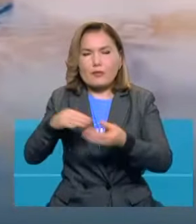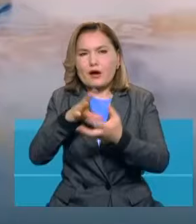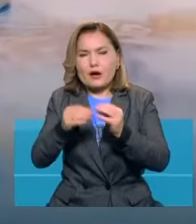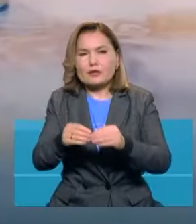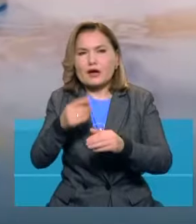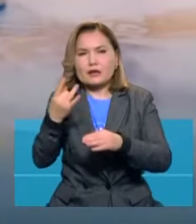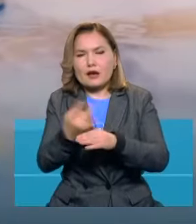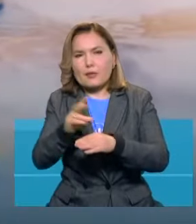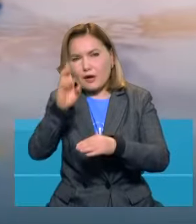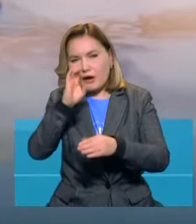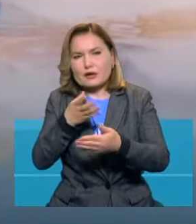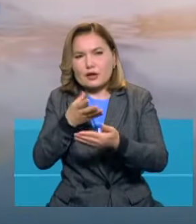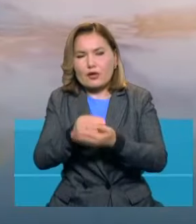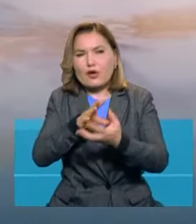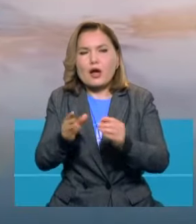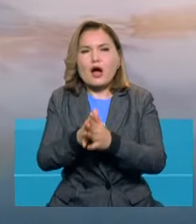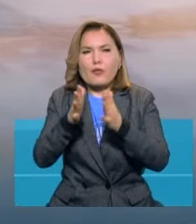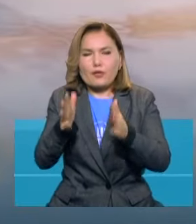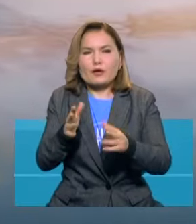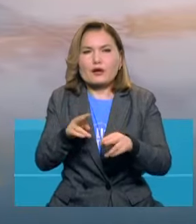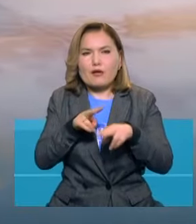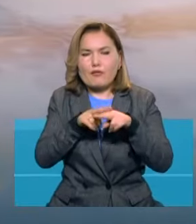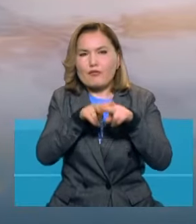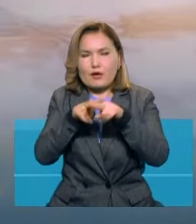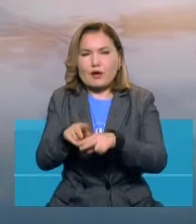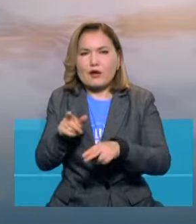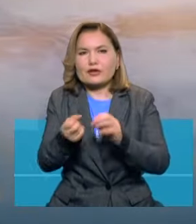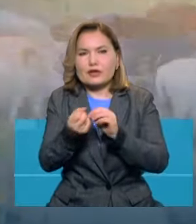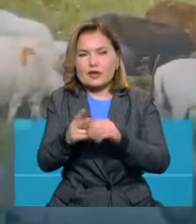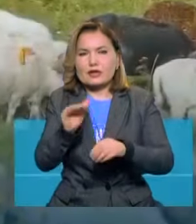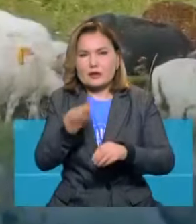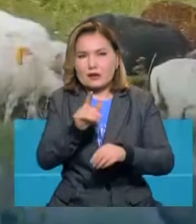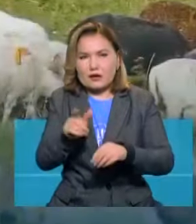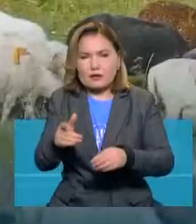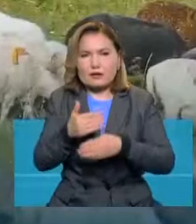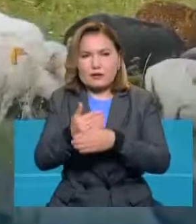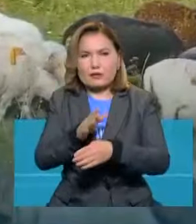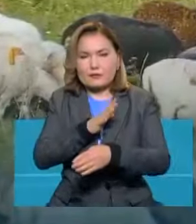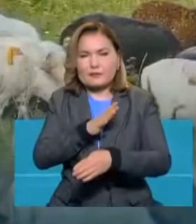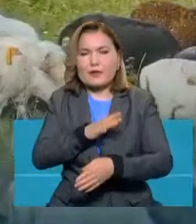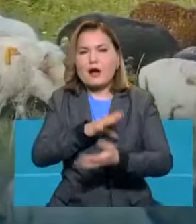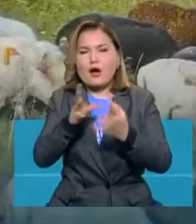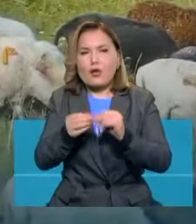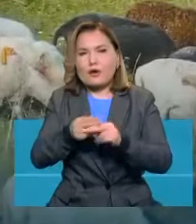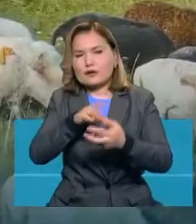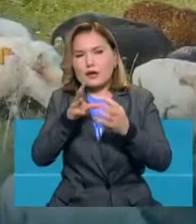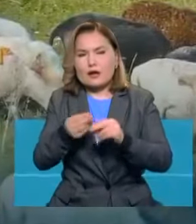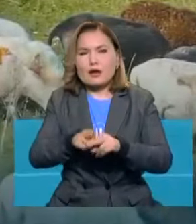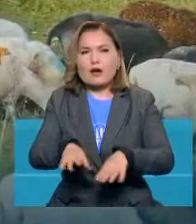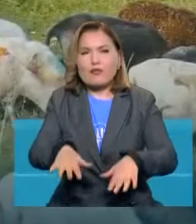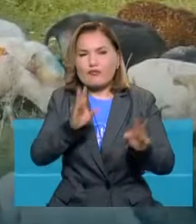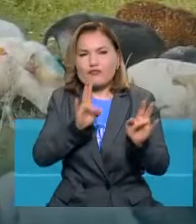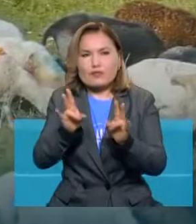выплату в размере 100 МРП начислили больше 13 тысячам семьям на 4,8 миллиардов тенге. Объем выплат за павший скот